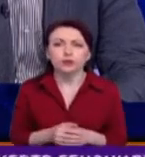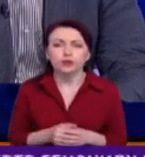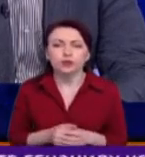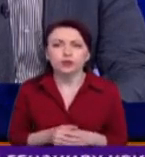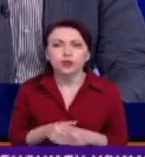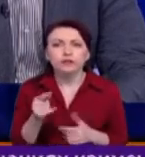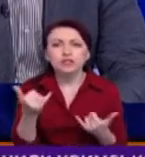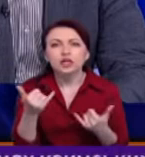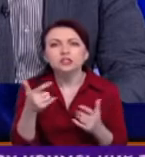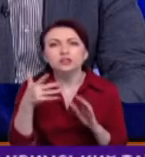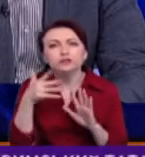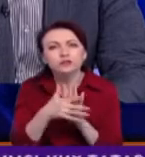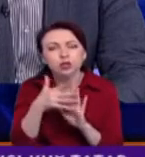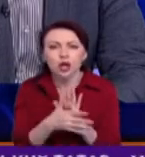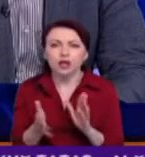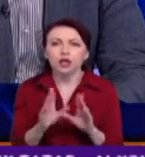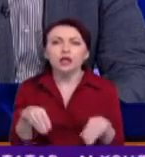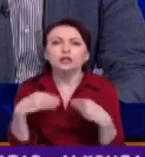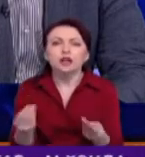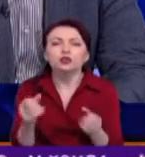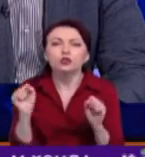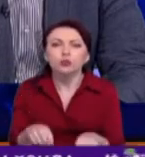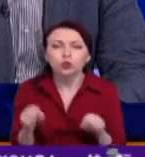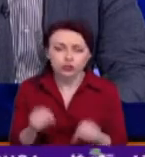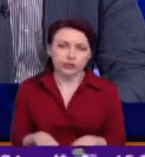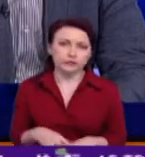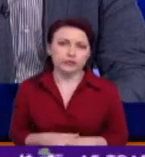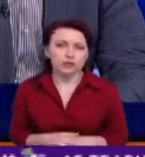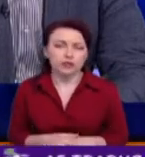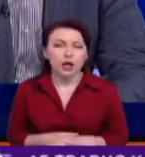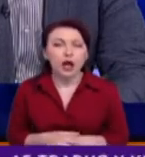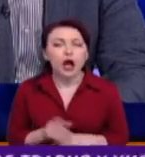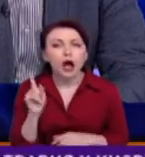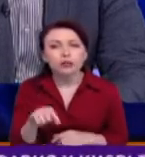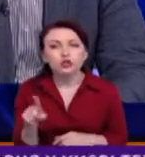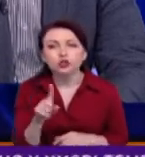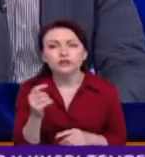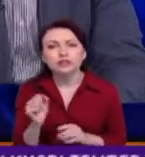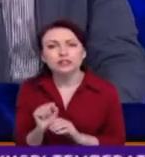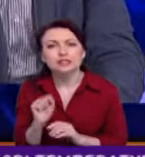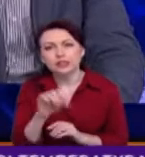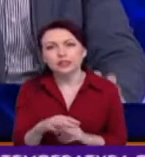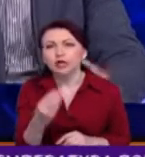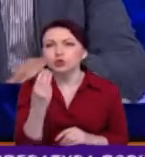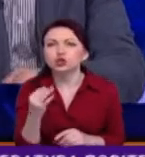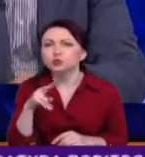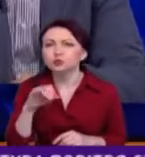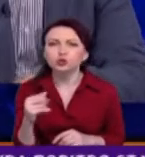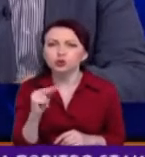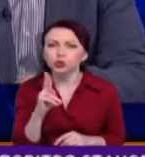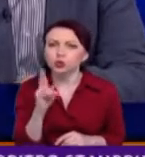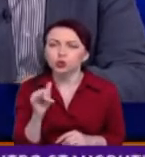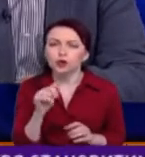її вивчає. Дайте йому можливість. А те, що він закидає оцю шипучку в